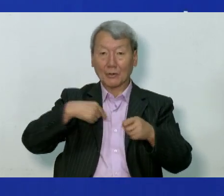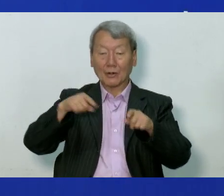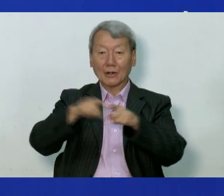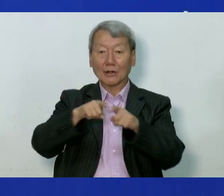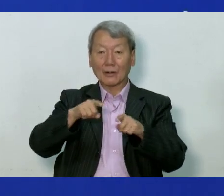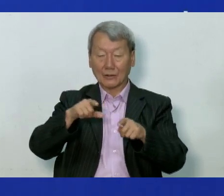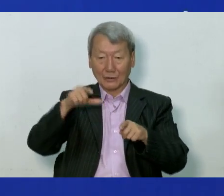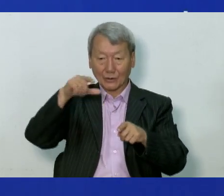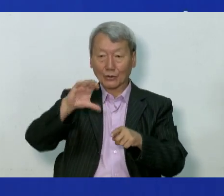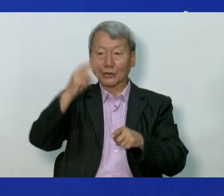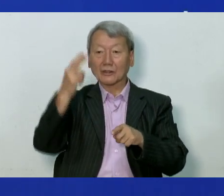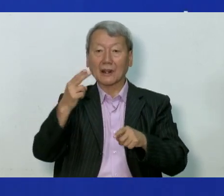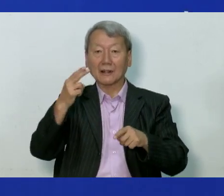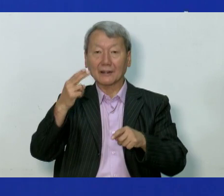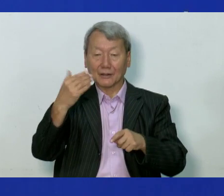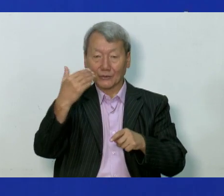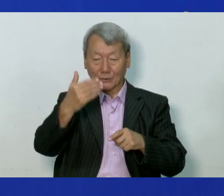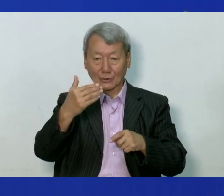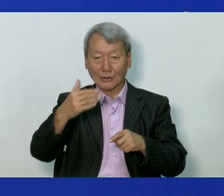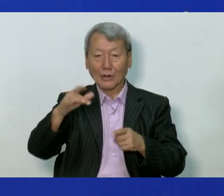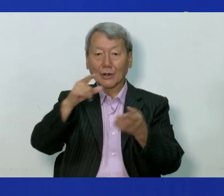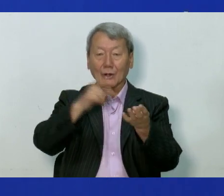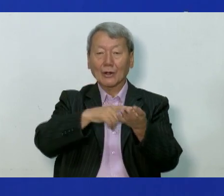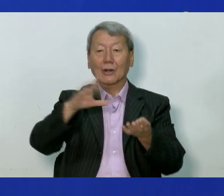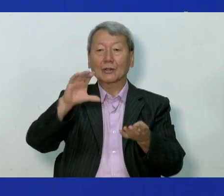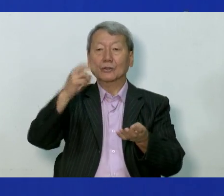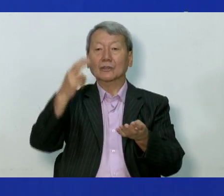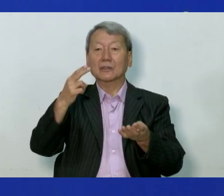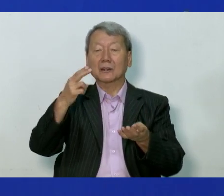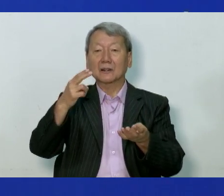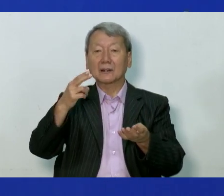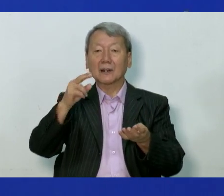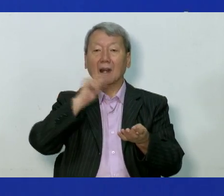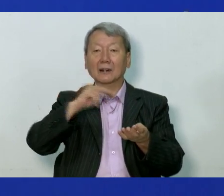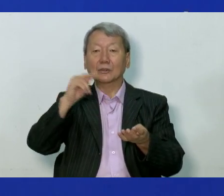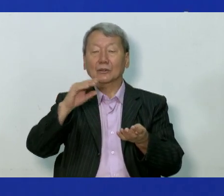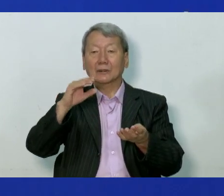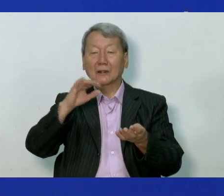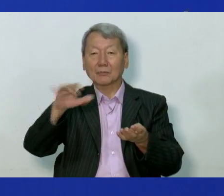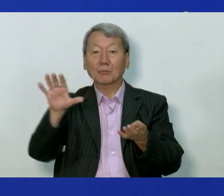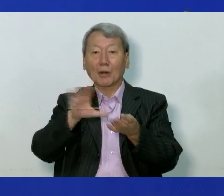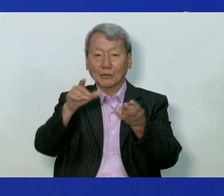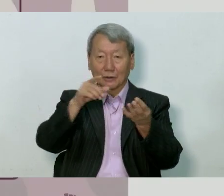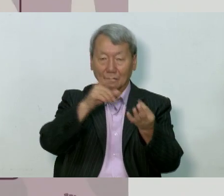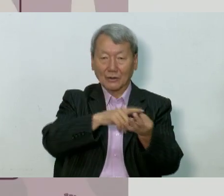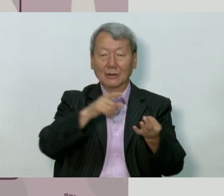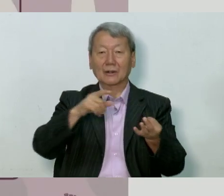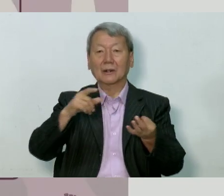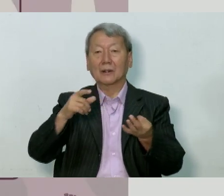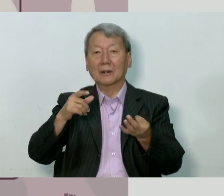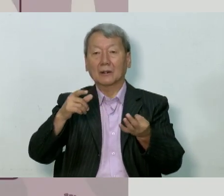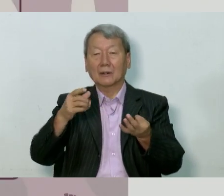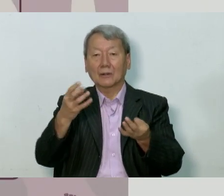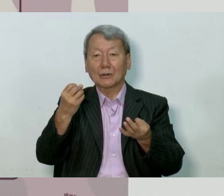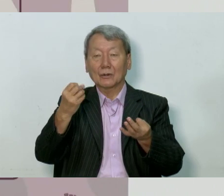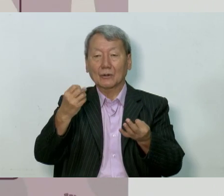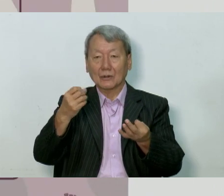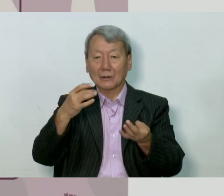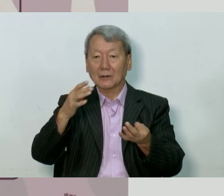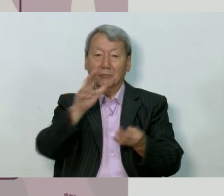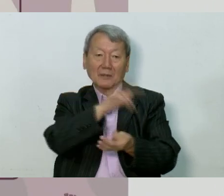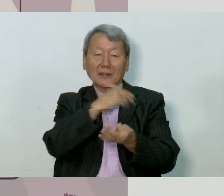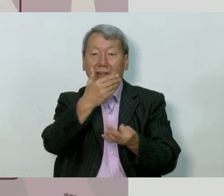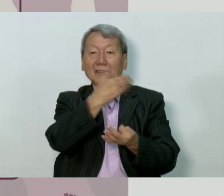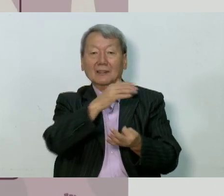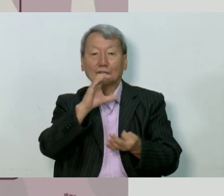эмгек акыга, социалдык муктаждыктарга, социалдык камсыздоо жана элге социалдык жардам боюнча жөлөк пулдарга, милдеттүү